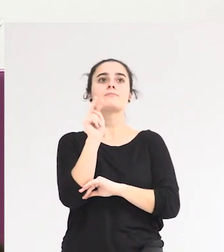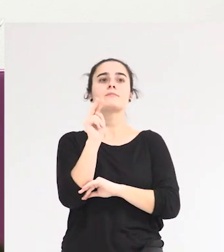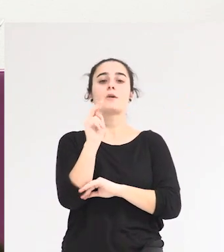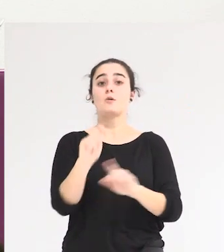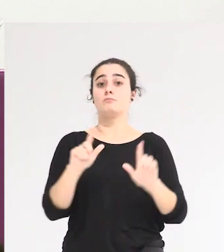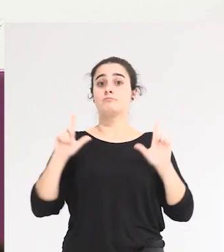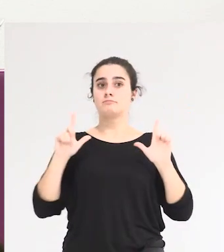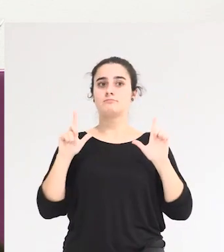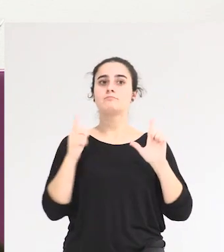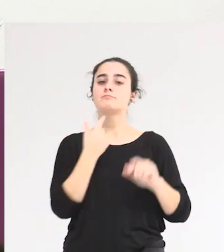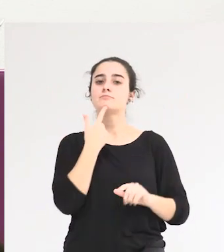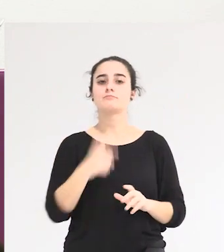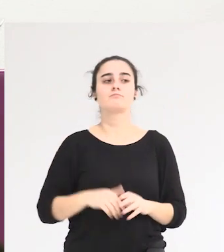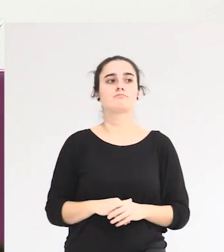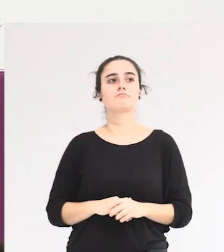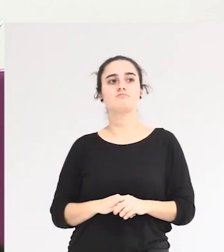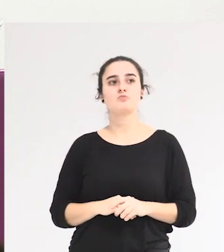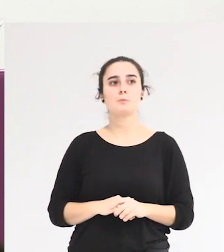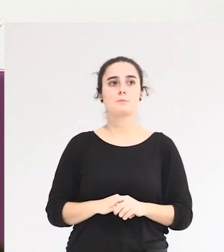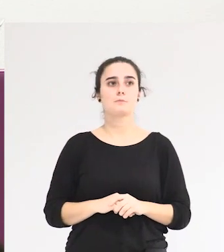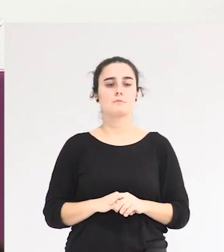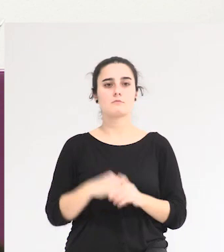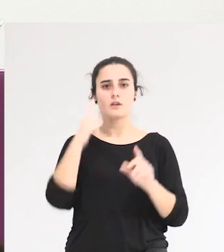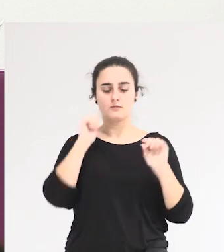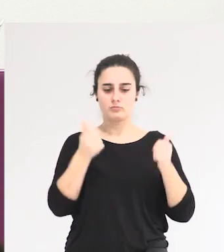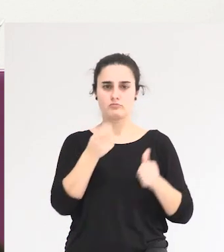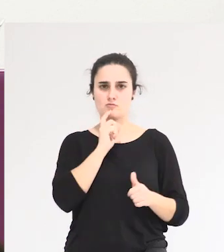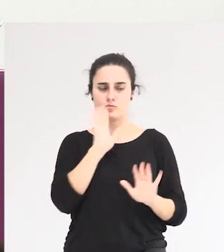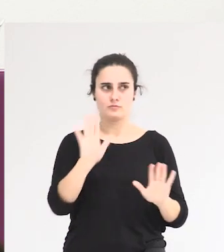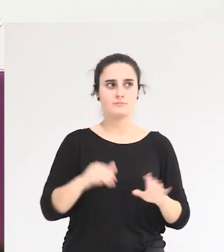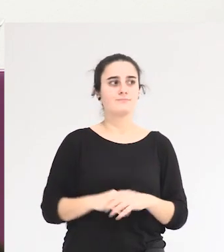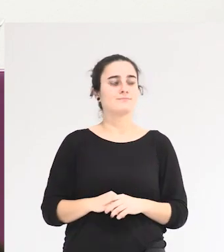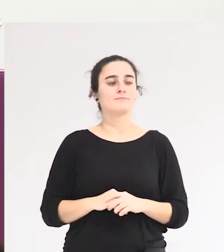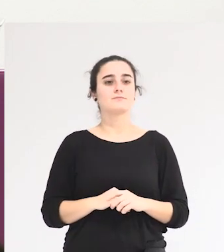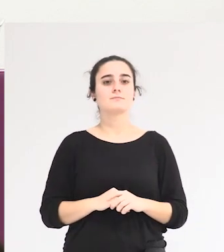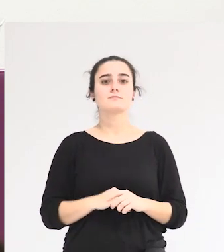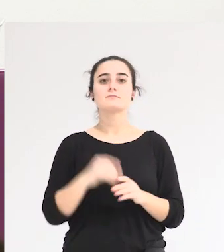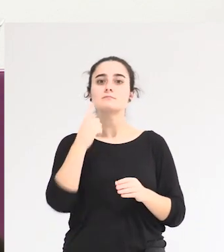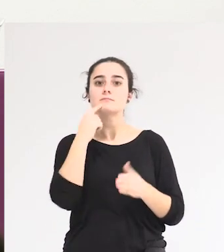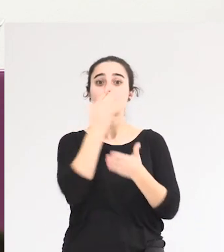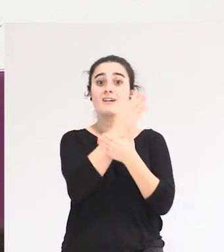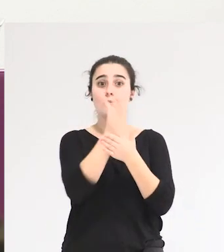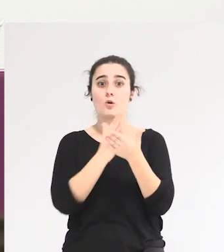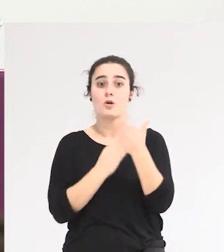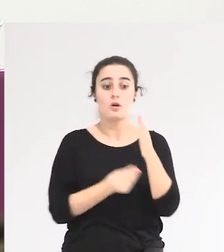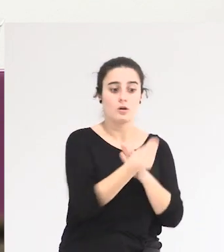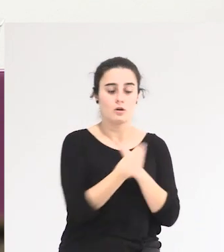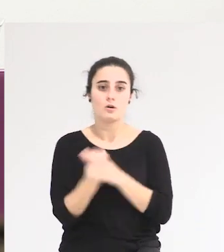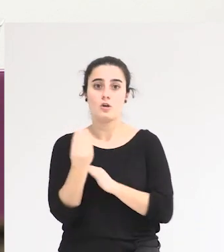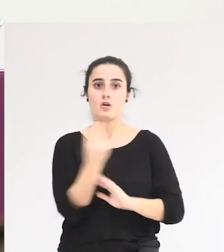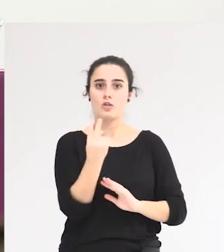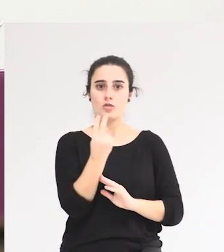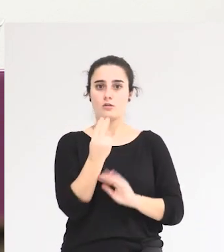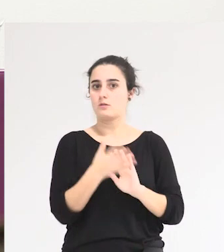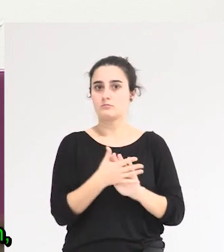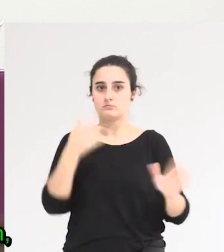protagonistak esaten du. Ea, nondik hasiko naiz, bai. Poetaren bi erditzeak azkarrak eta errazak izan